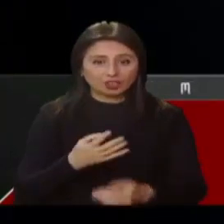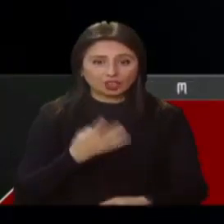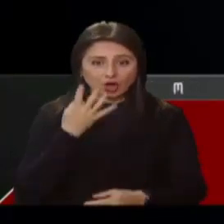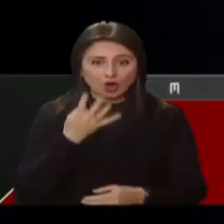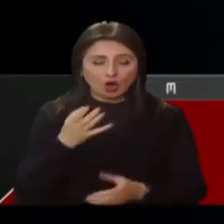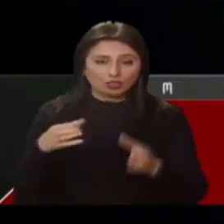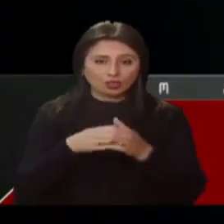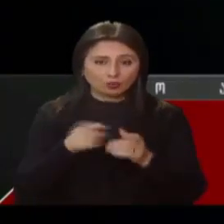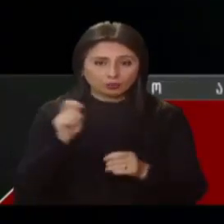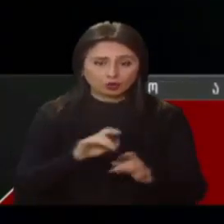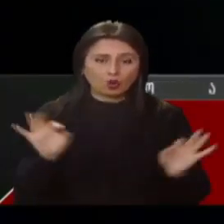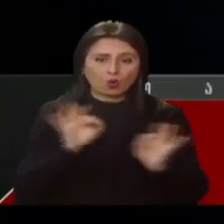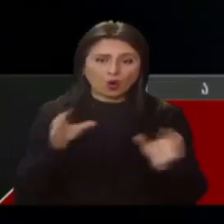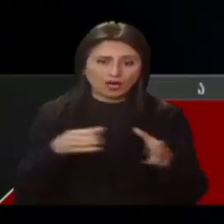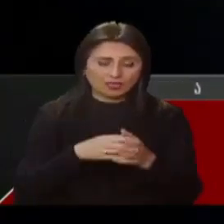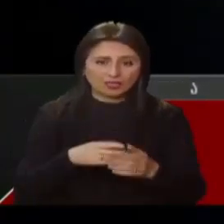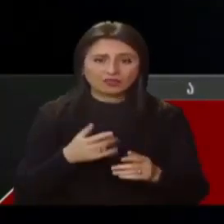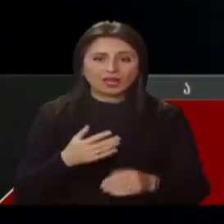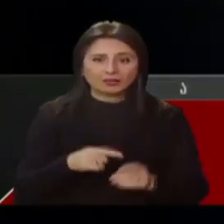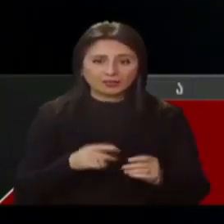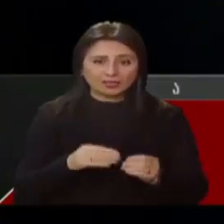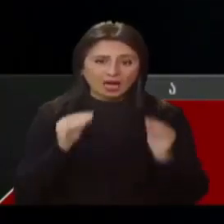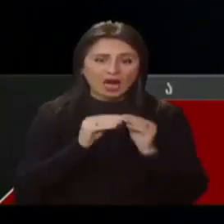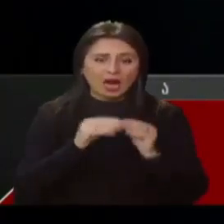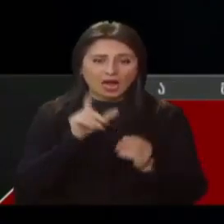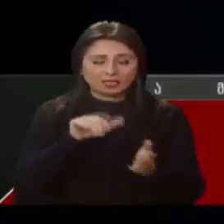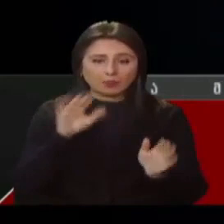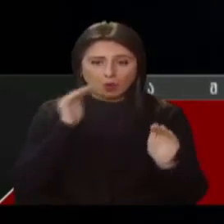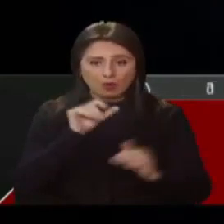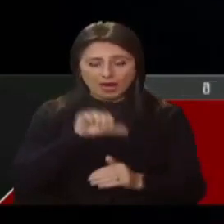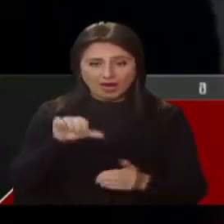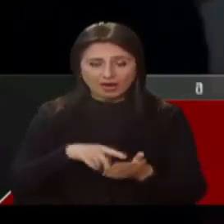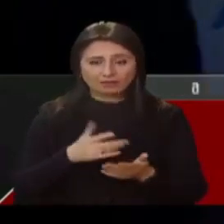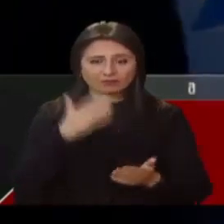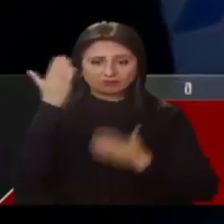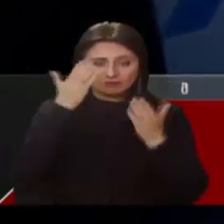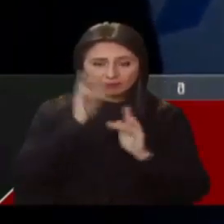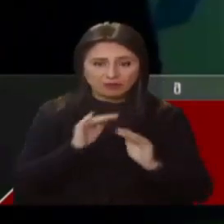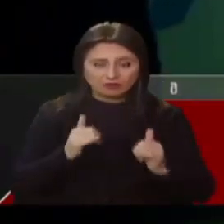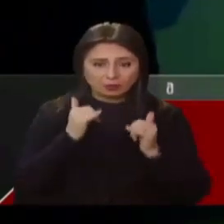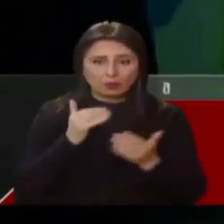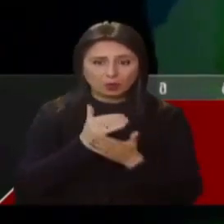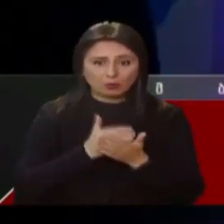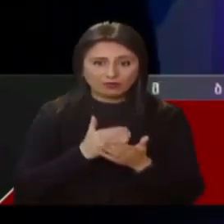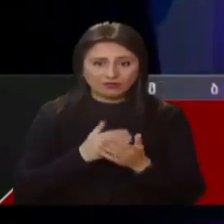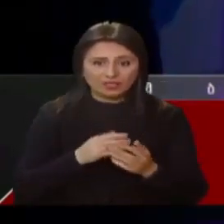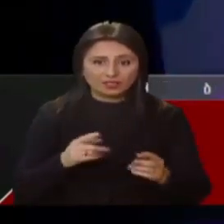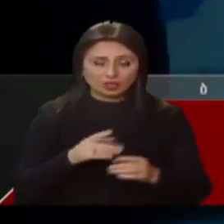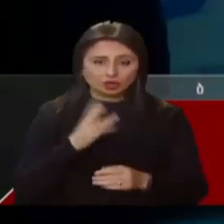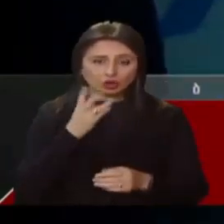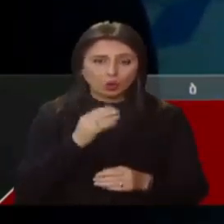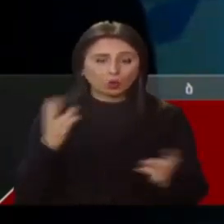ბენდი მოწვეული, იქნება ორკესტრი, დაახლოებით 10 სოლო შემსრულებელი, იქნება სხვადასხვა საბავშვო გასართობი პროგრამა, ცეცხლების